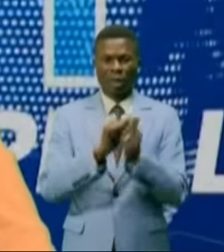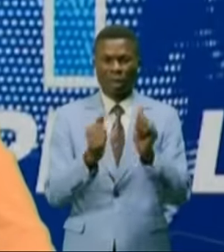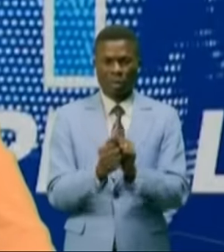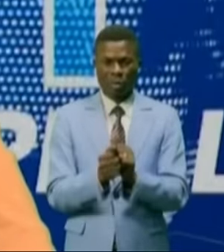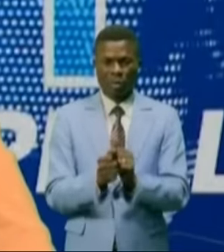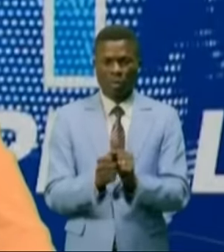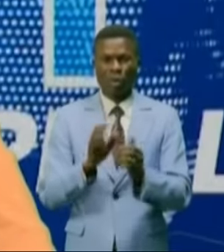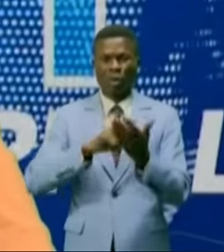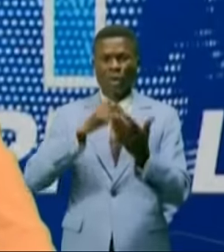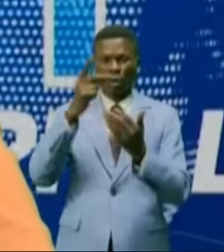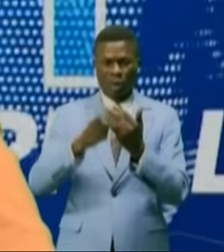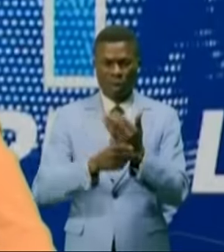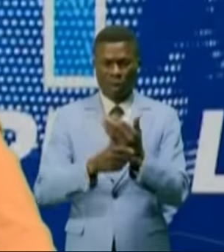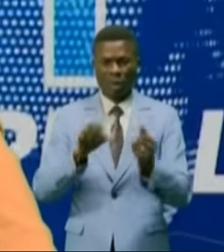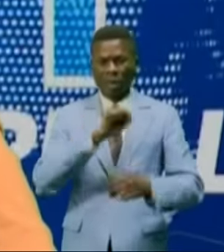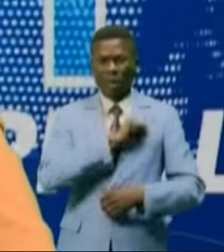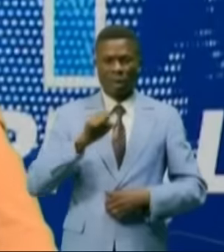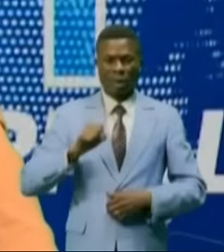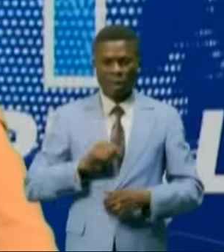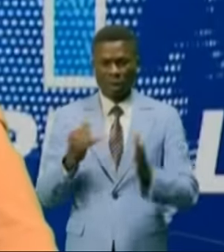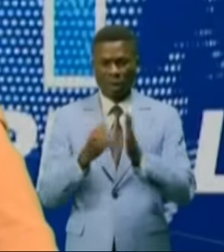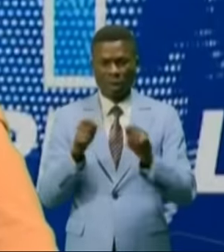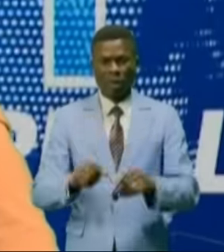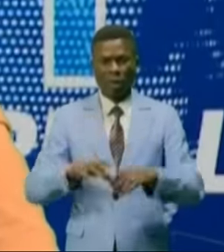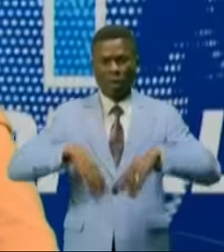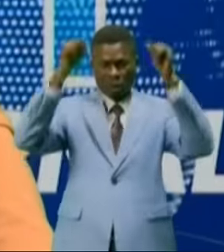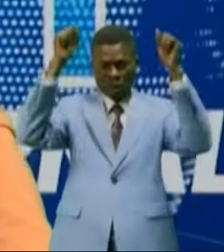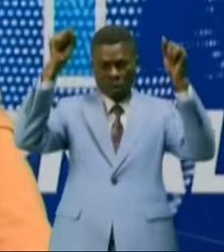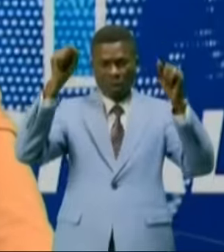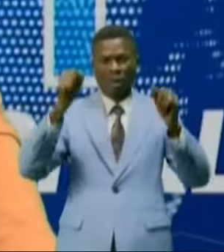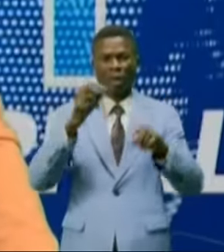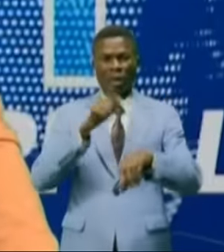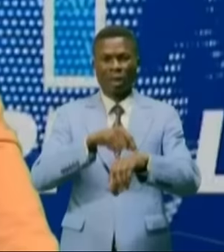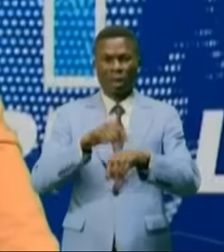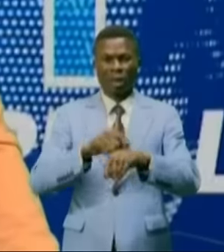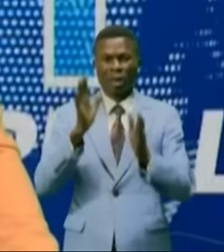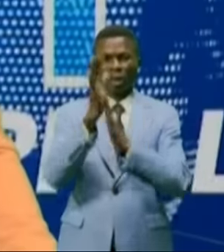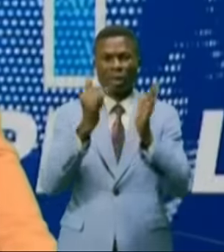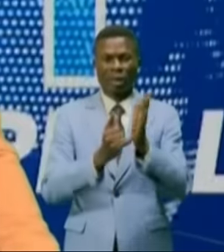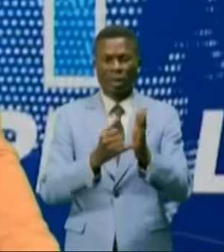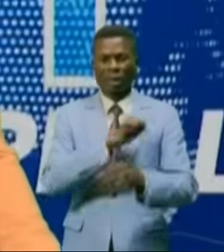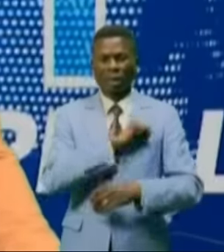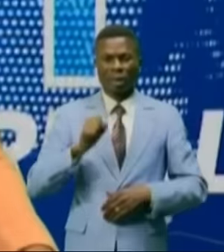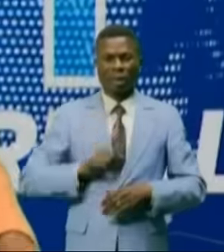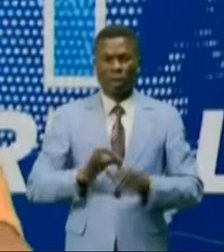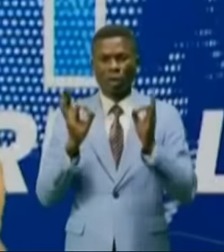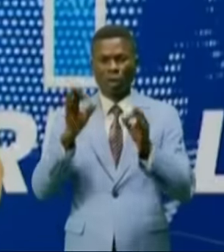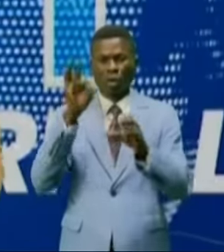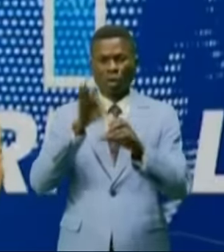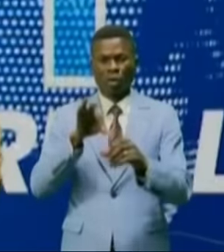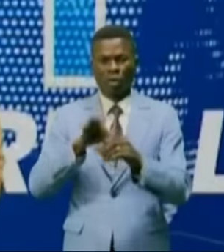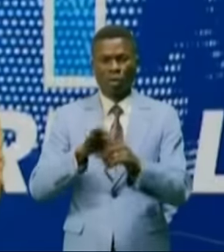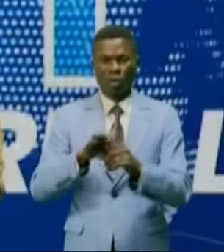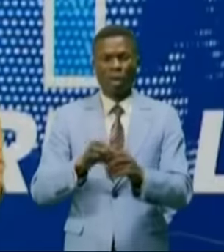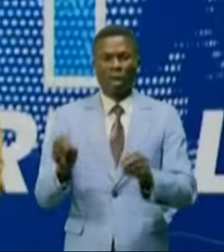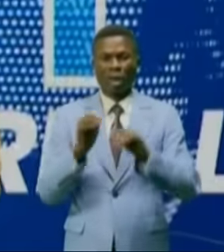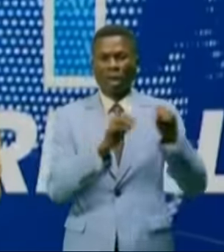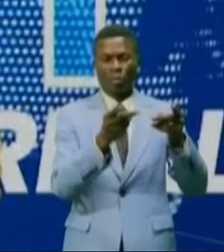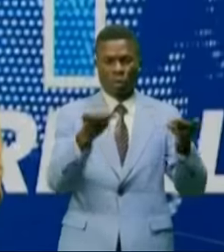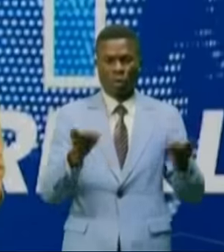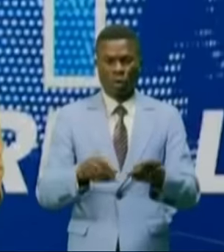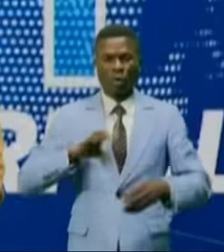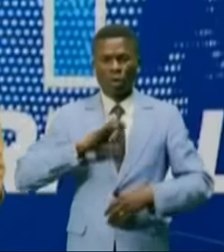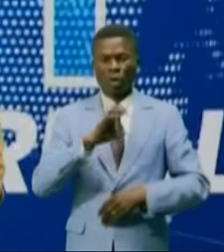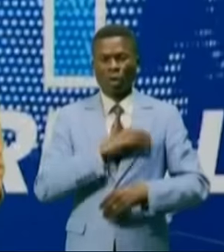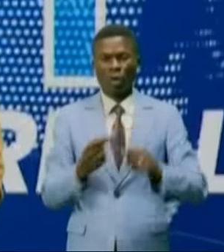jour de la séance plénière du Sénat ce samedi. La validation des mandats de 16 sénateurs nouvellement élus de 4 provinces et la mise en place de la